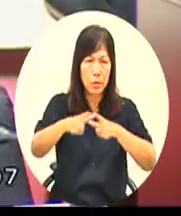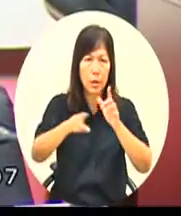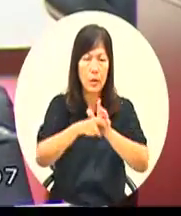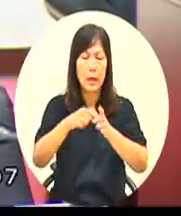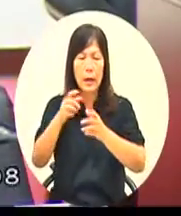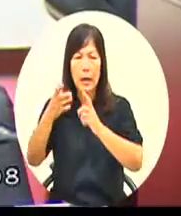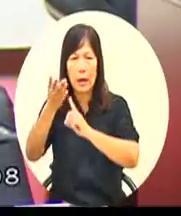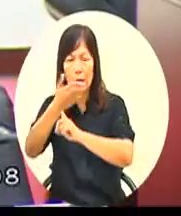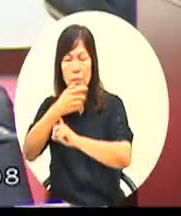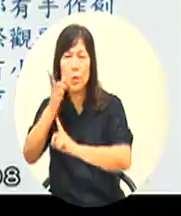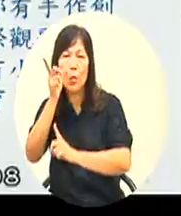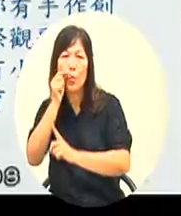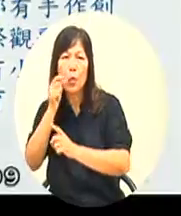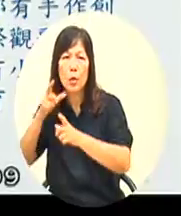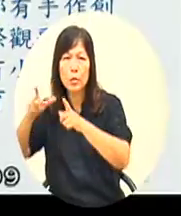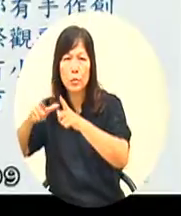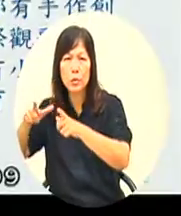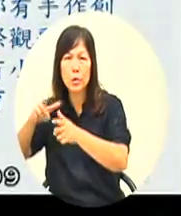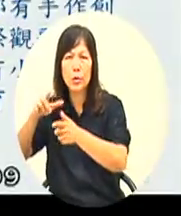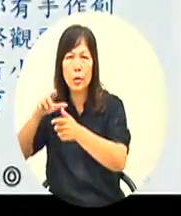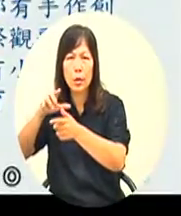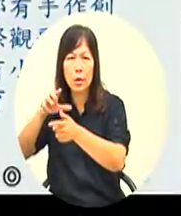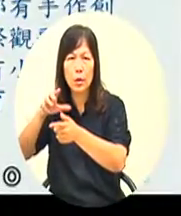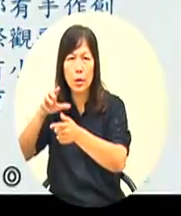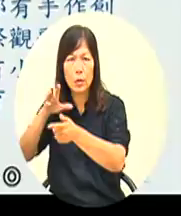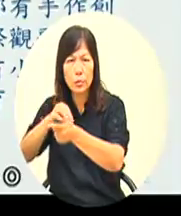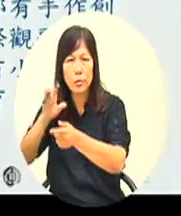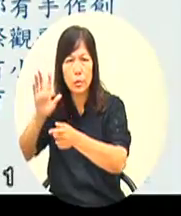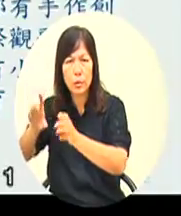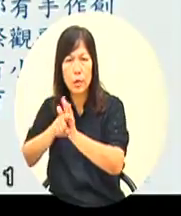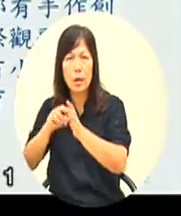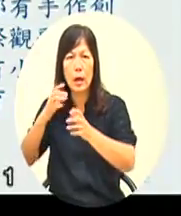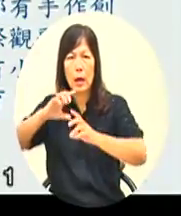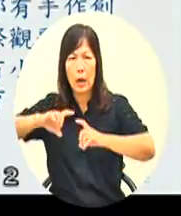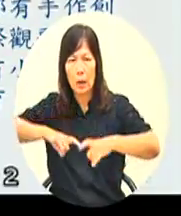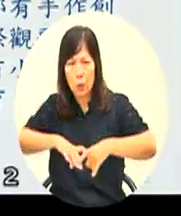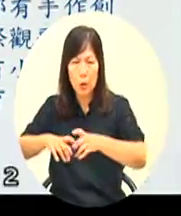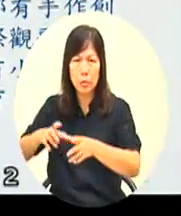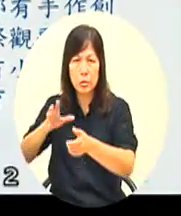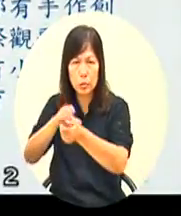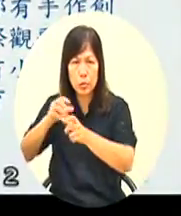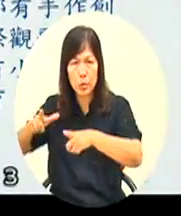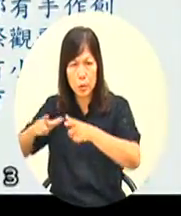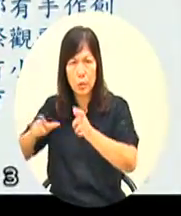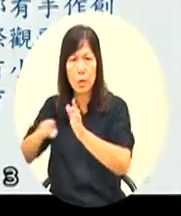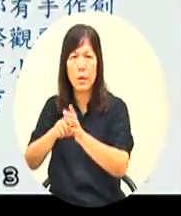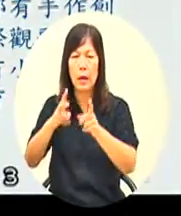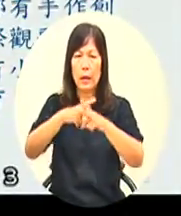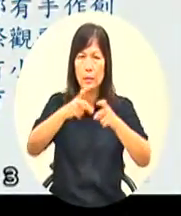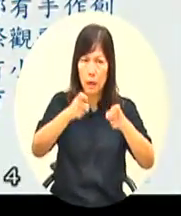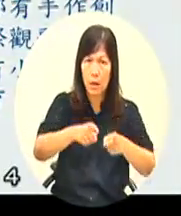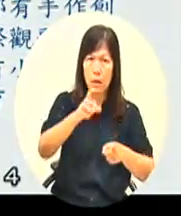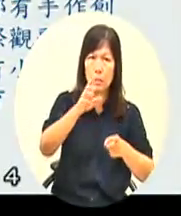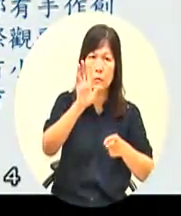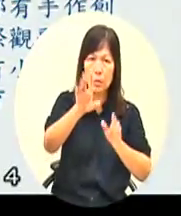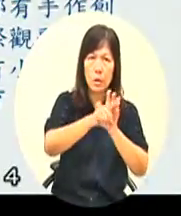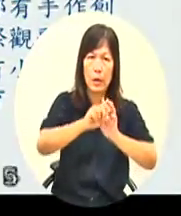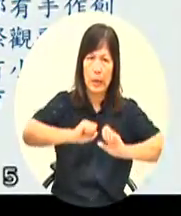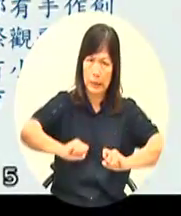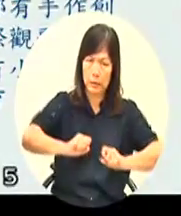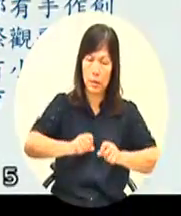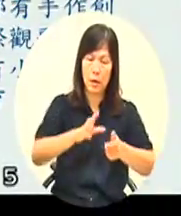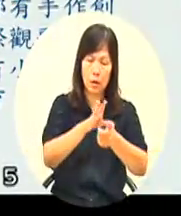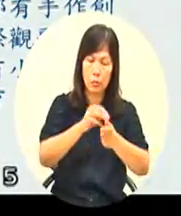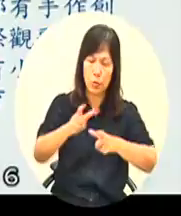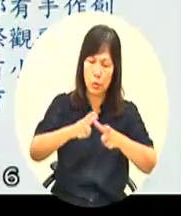哈，以及大寮区的国际学院哈。那我们小港地区有一个是健康